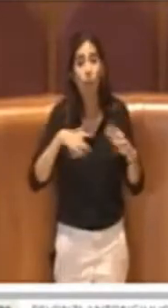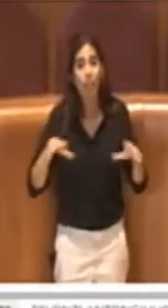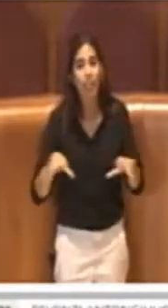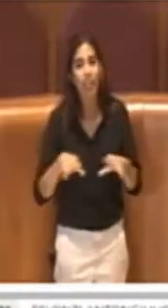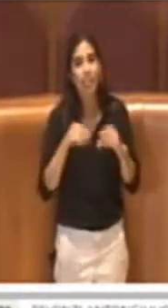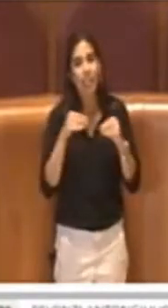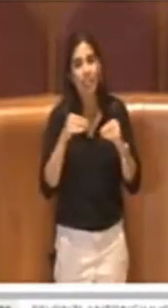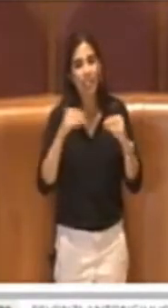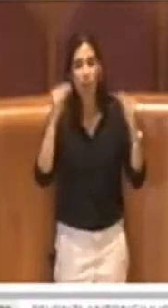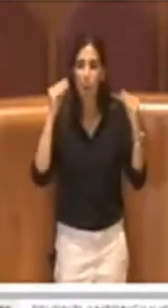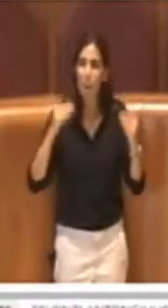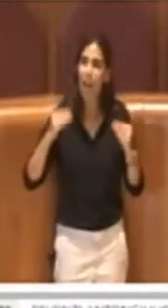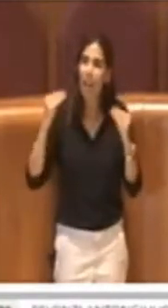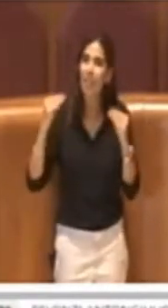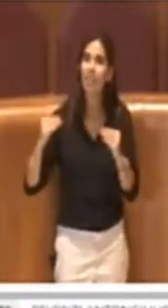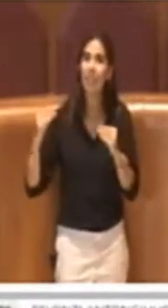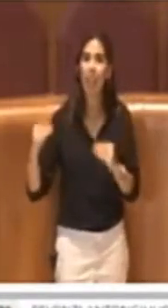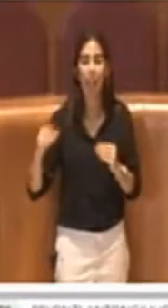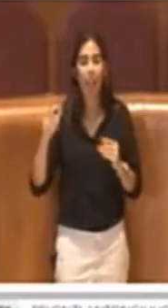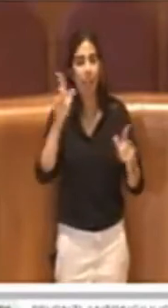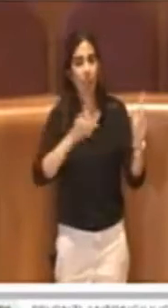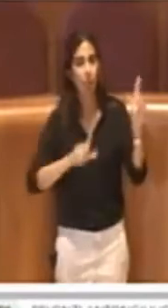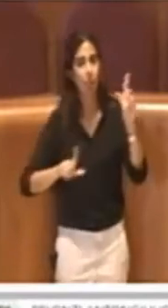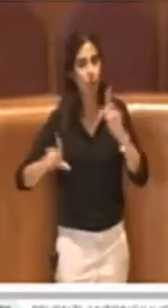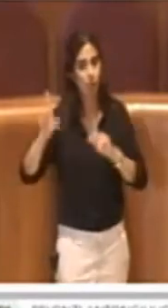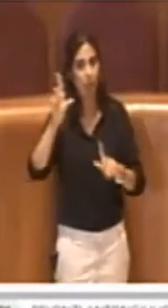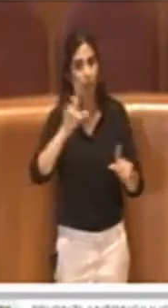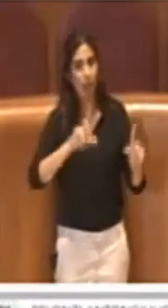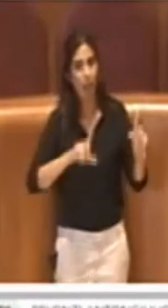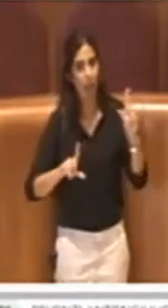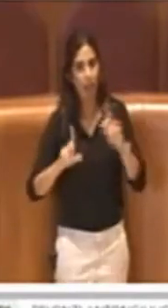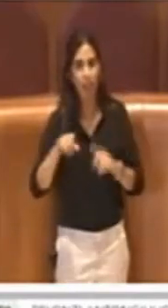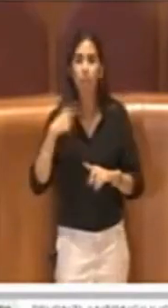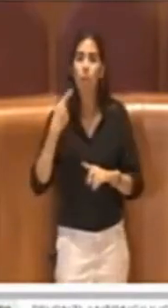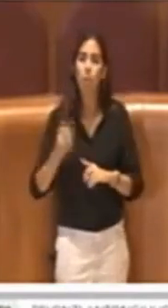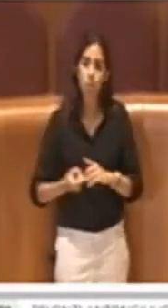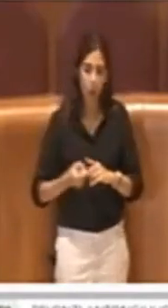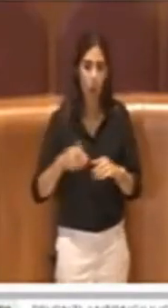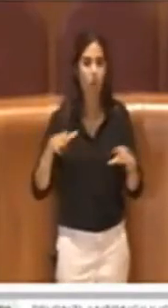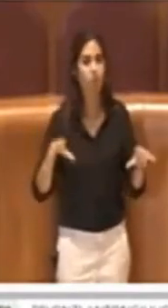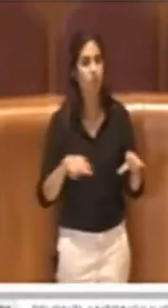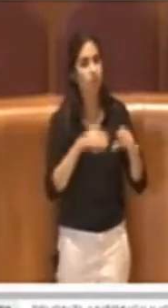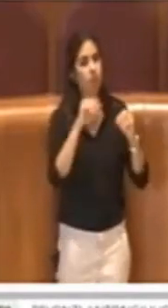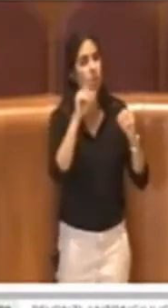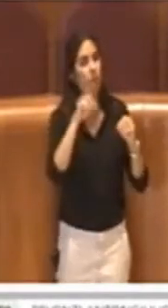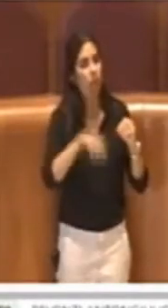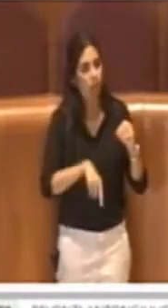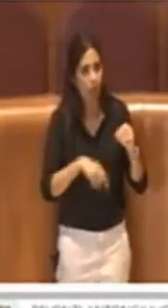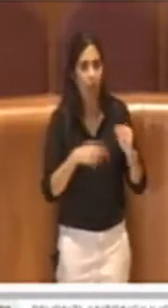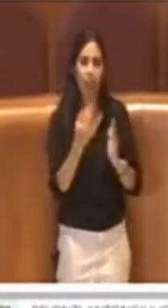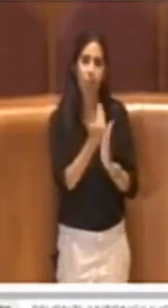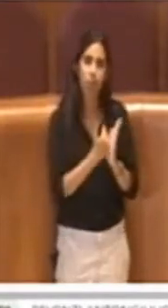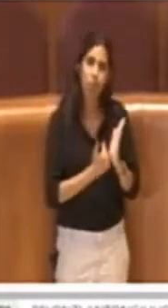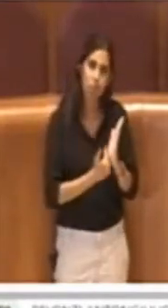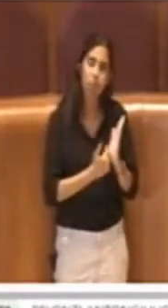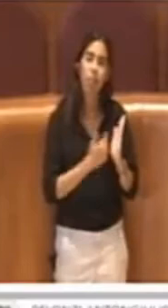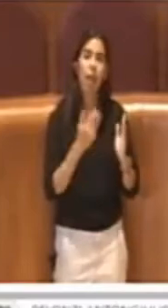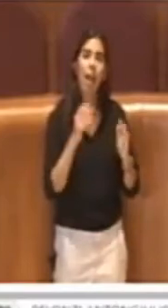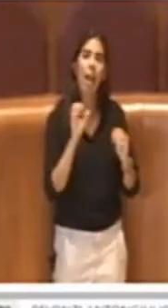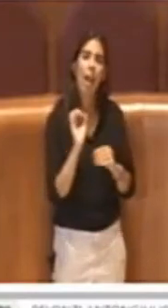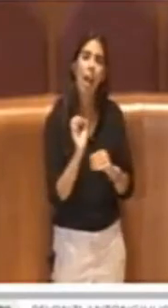stata la cosa più facile. Abbiamo iniziato anche un discorso sull'efficientamento energetico, ma ripeto,